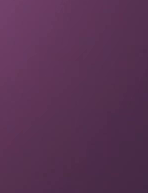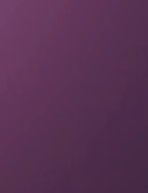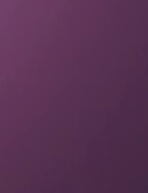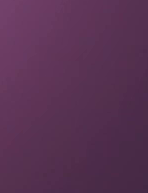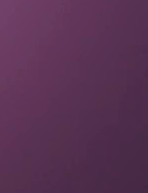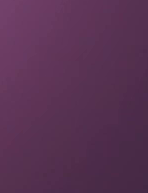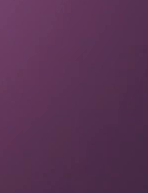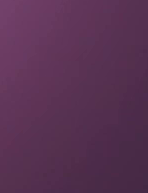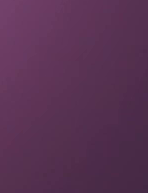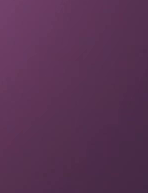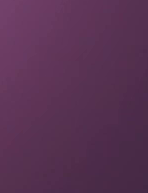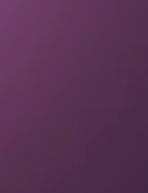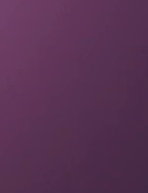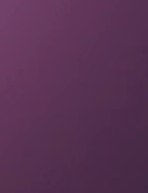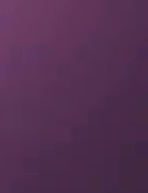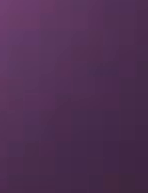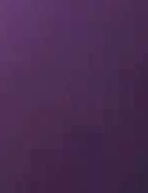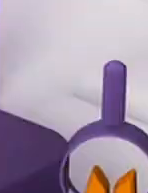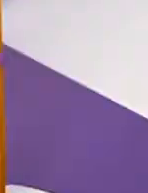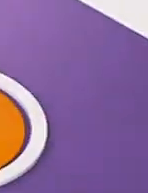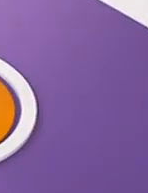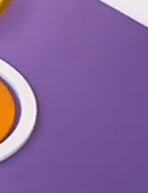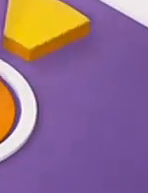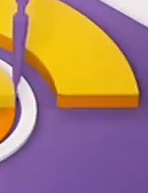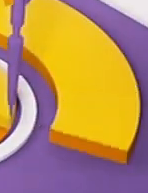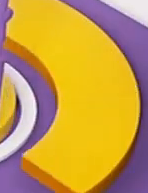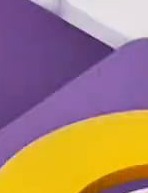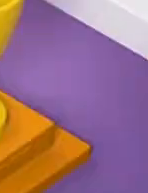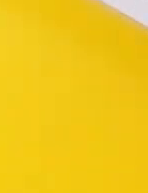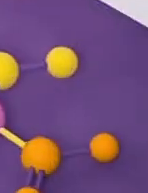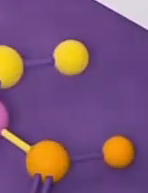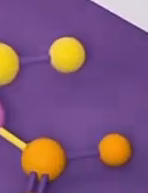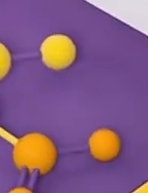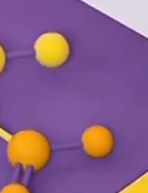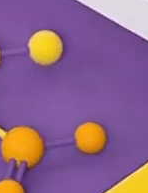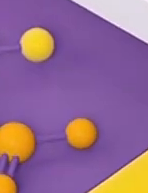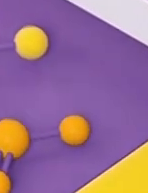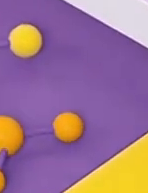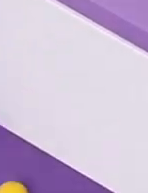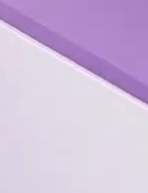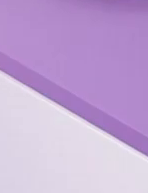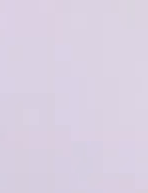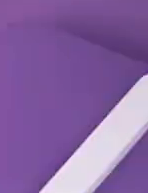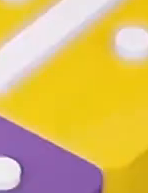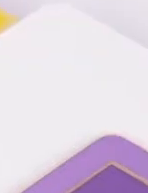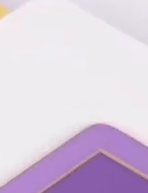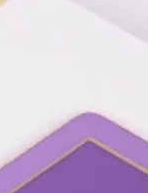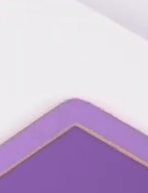Thank you.